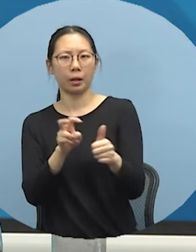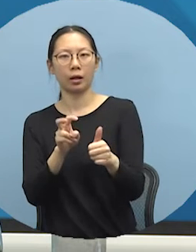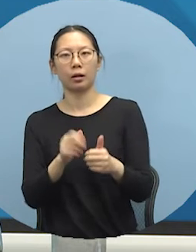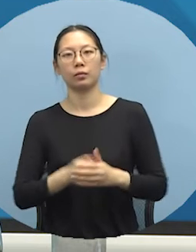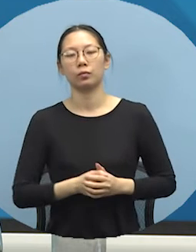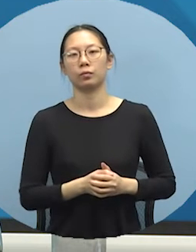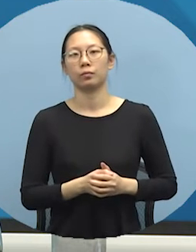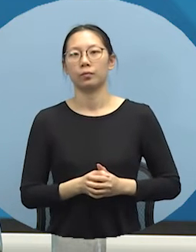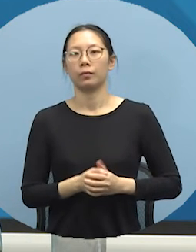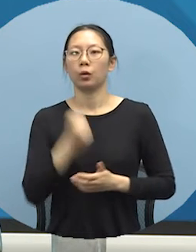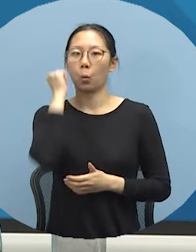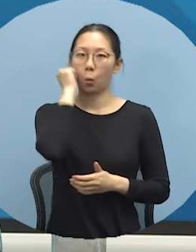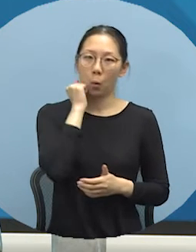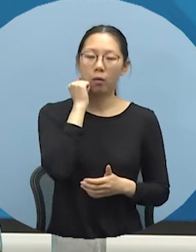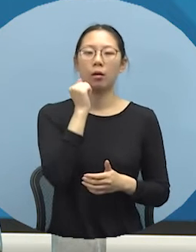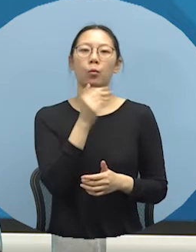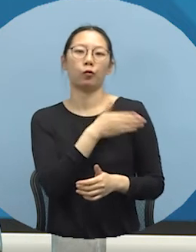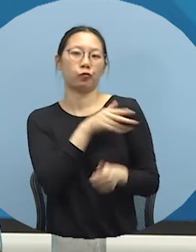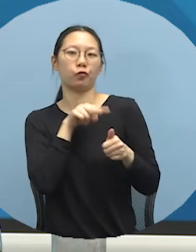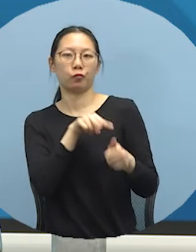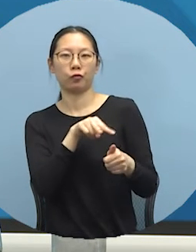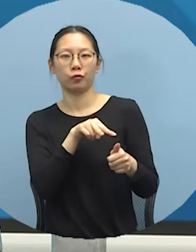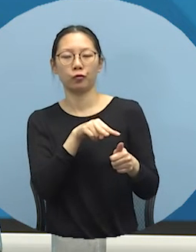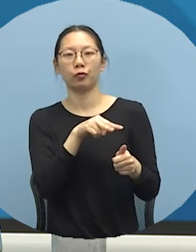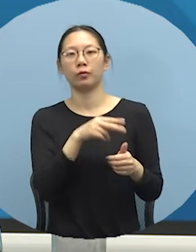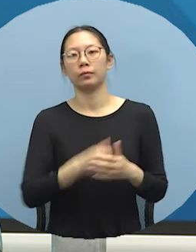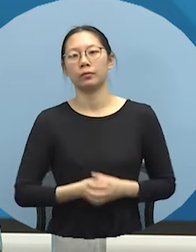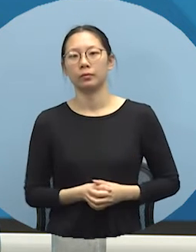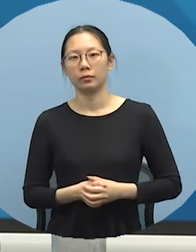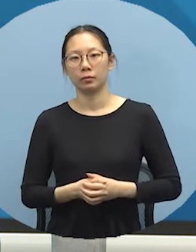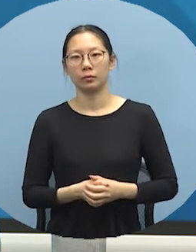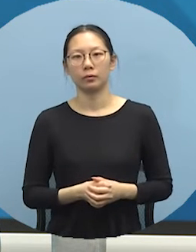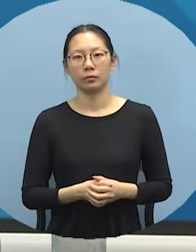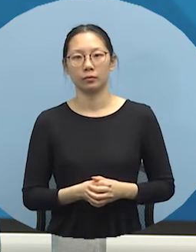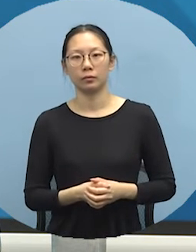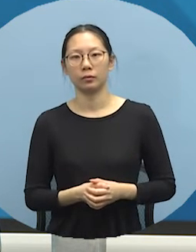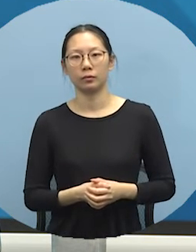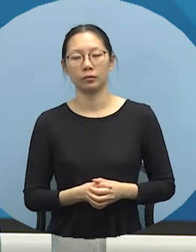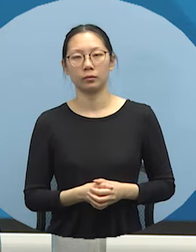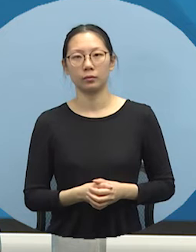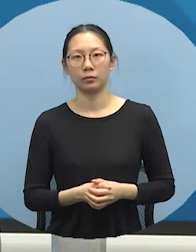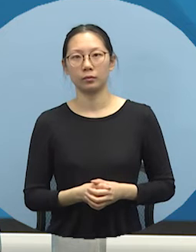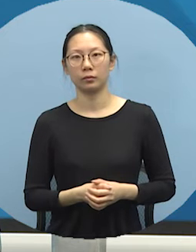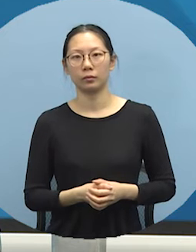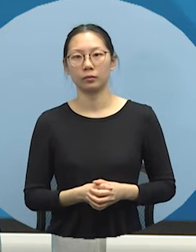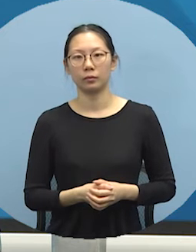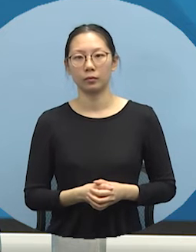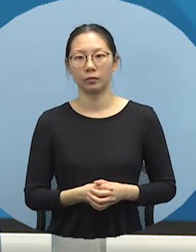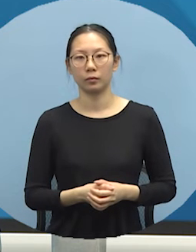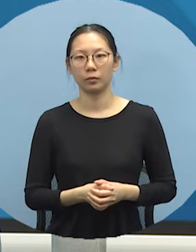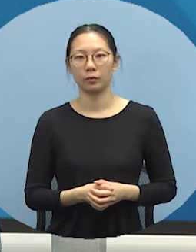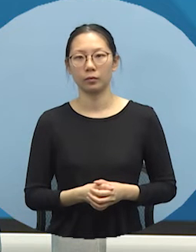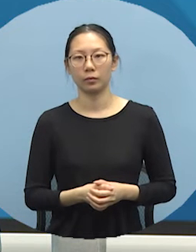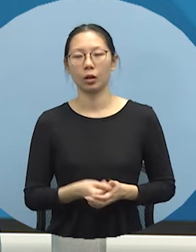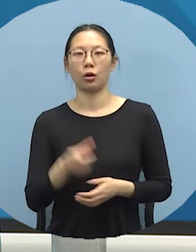的、即有些個案是影響了老人家和或者一些護理員啦。咁安安護理院啦，在新